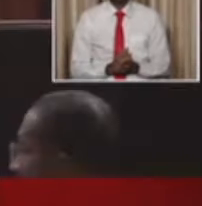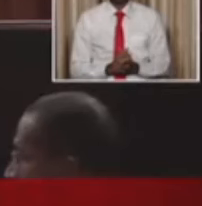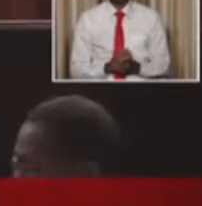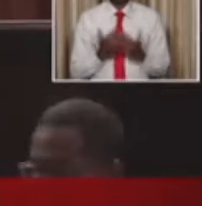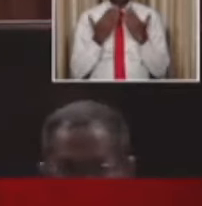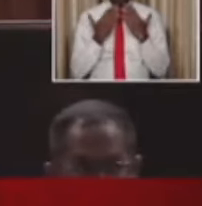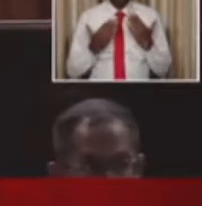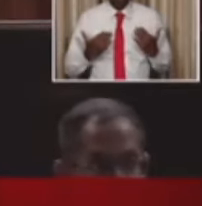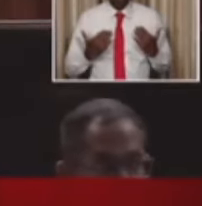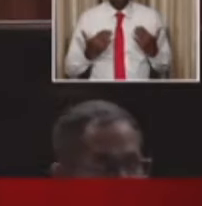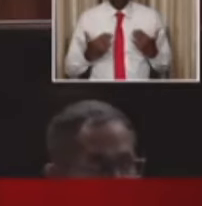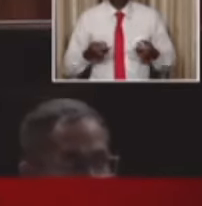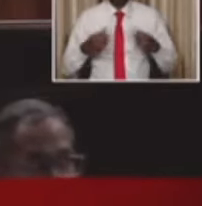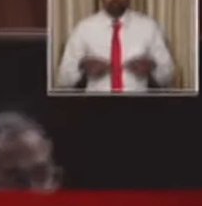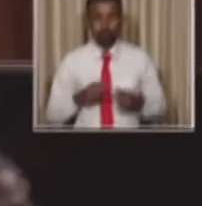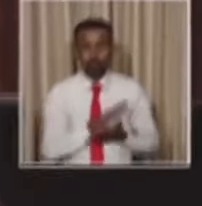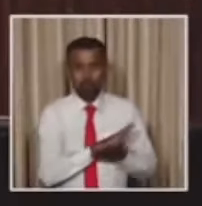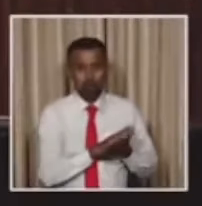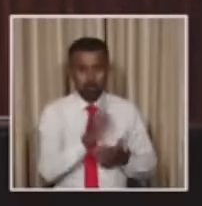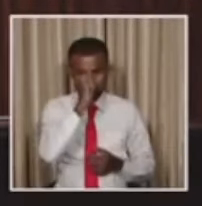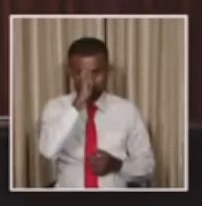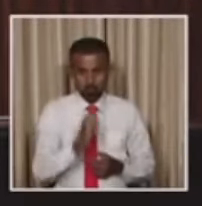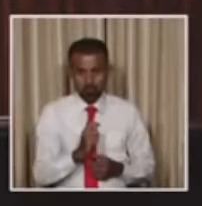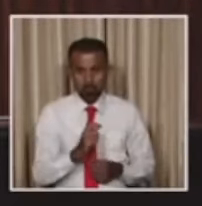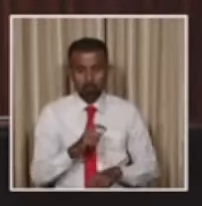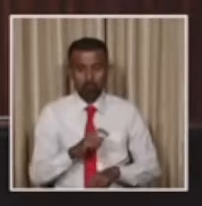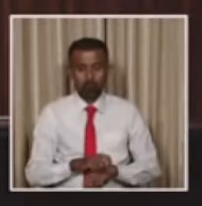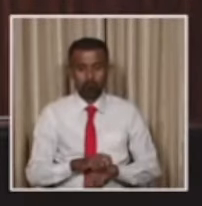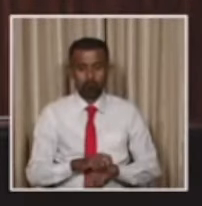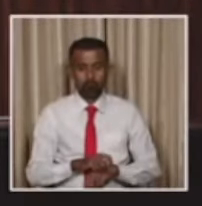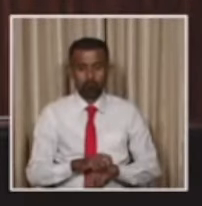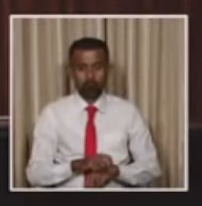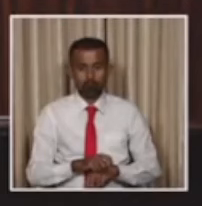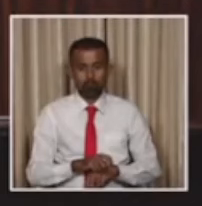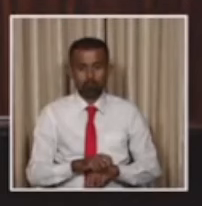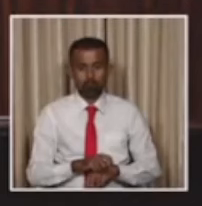බොහොම ස්තුතියි. මීළඟට ගරු හර්ෂසිල්ල මැතිතුමා, ඔබතුමාට විනාඩි